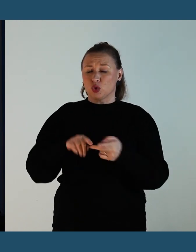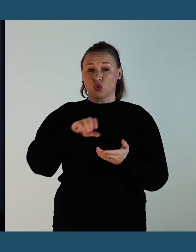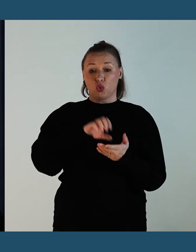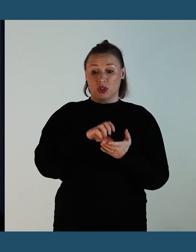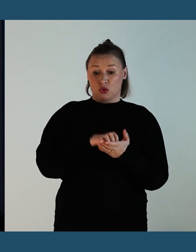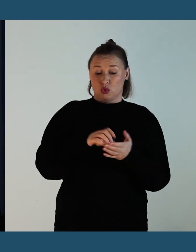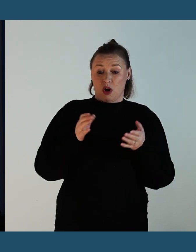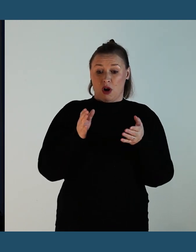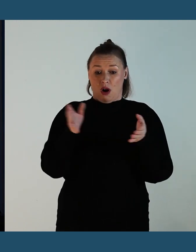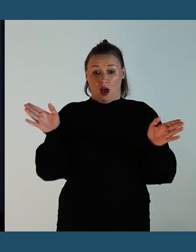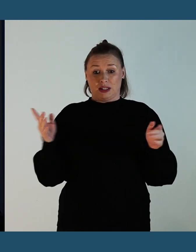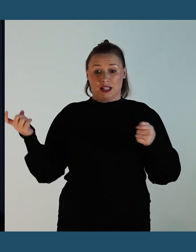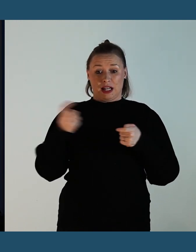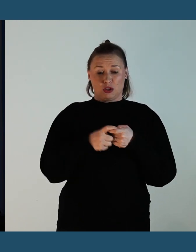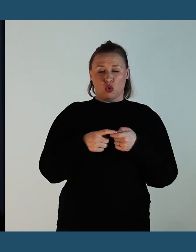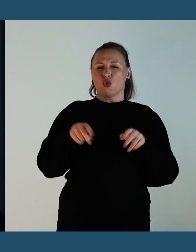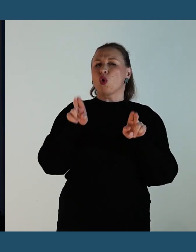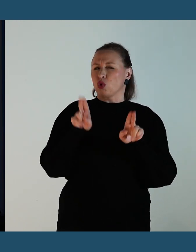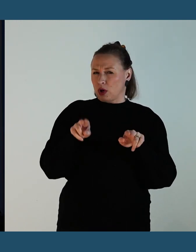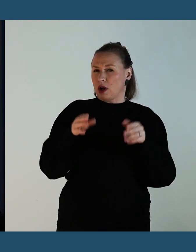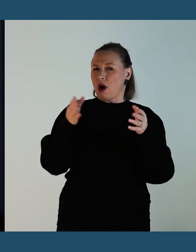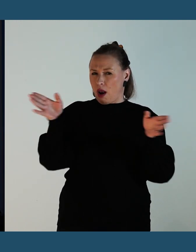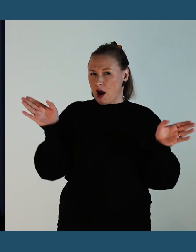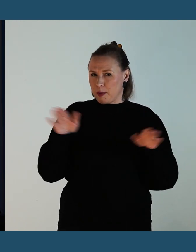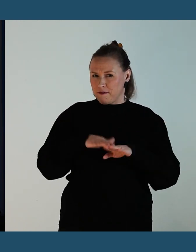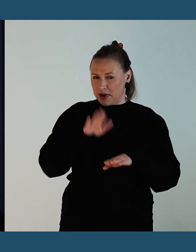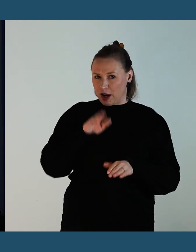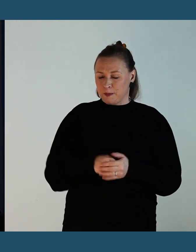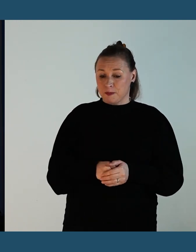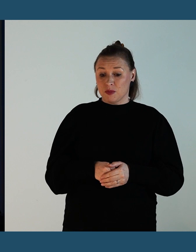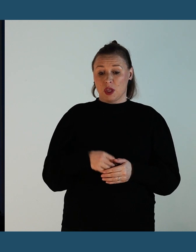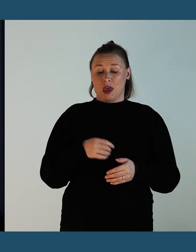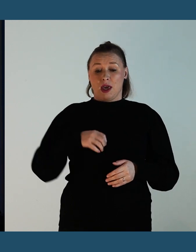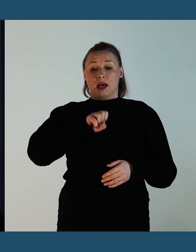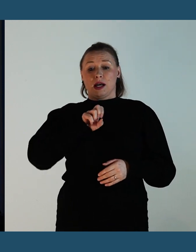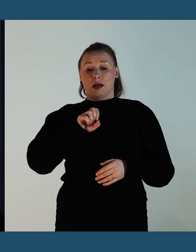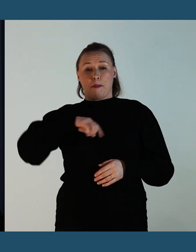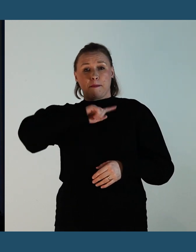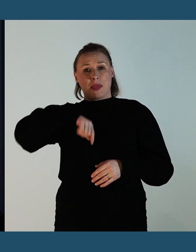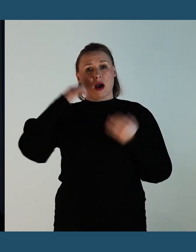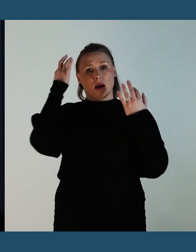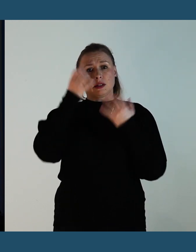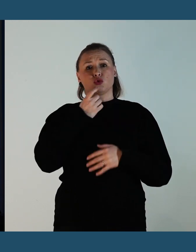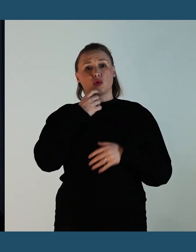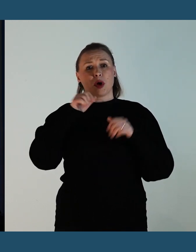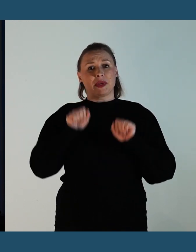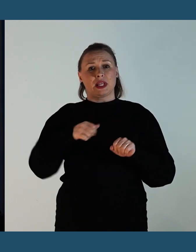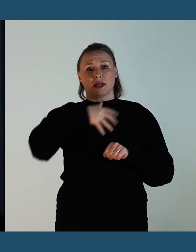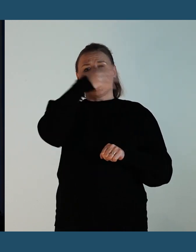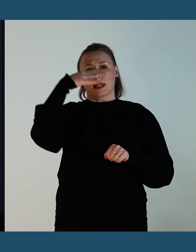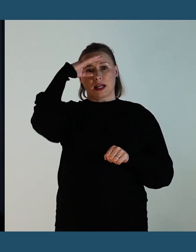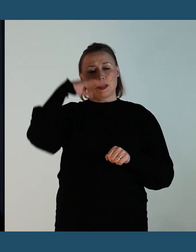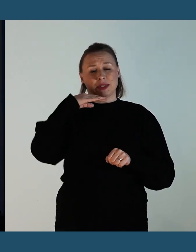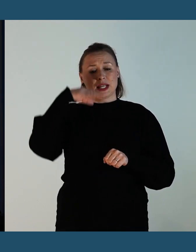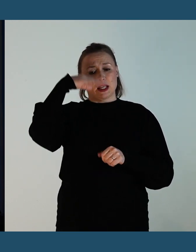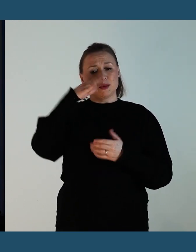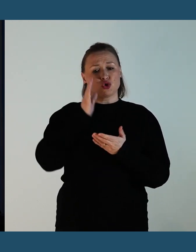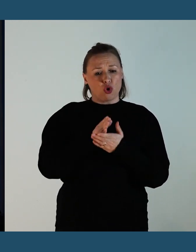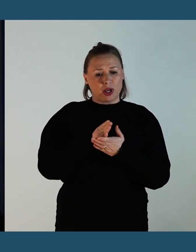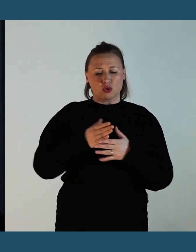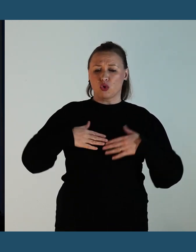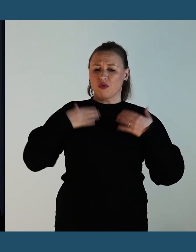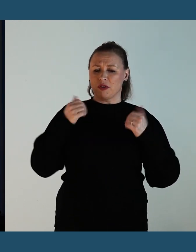laajemmin. SETA katsoo, että Suomen tulisi vahvistaa sateenkaari-ihmisten ihmisoikeuksia ja hyvinvointia laatimalla